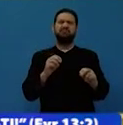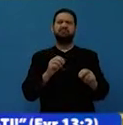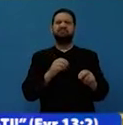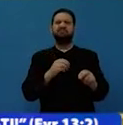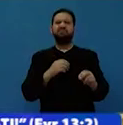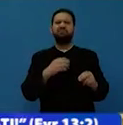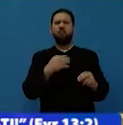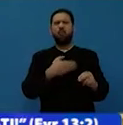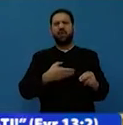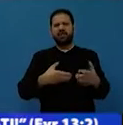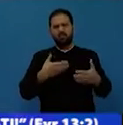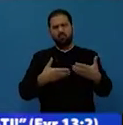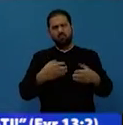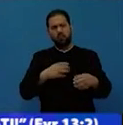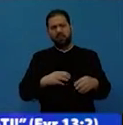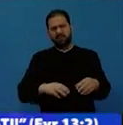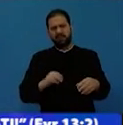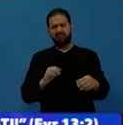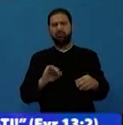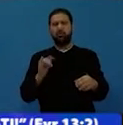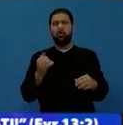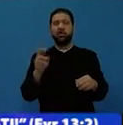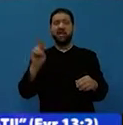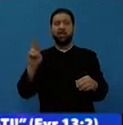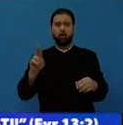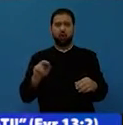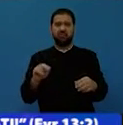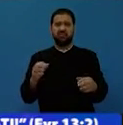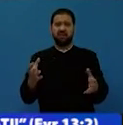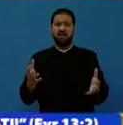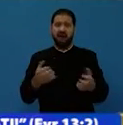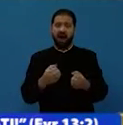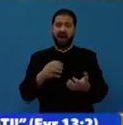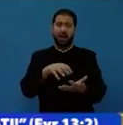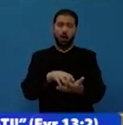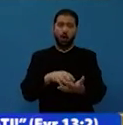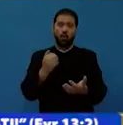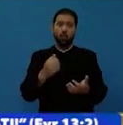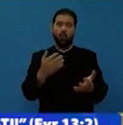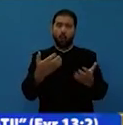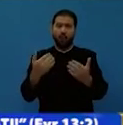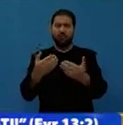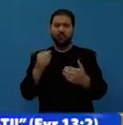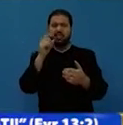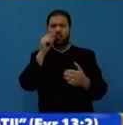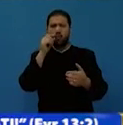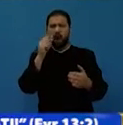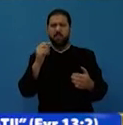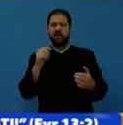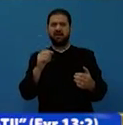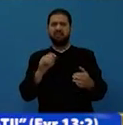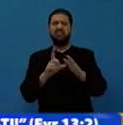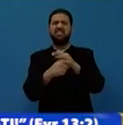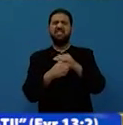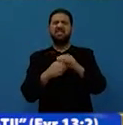și social, cultural și chiar religios, are loc un aflux de imigranți, de fapt, din țările